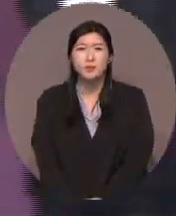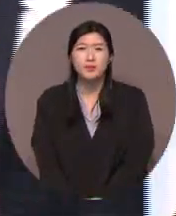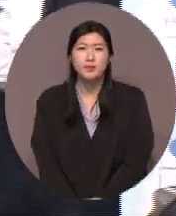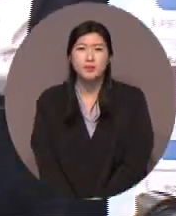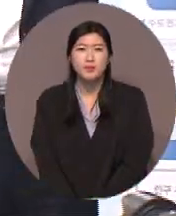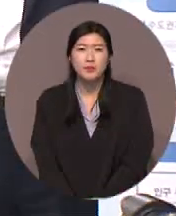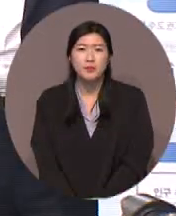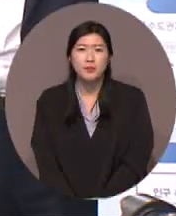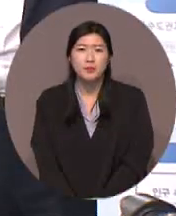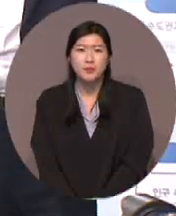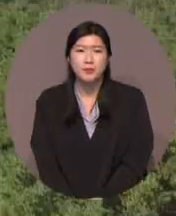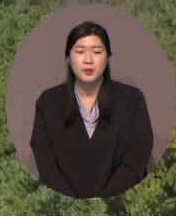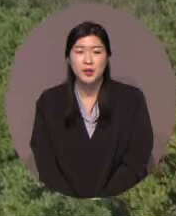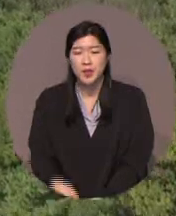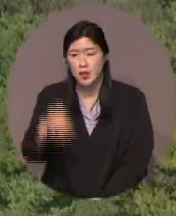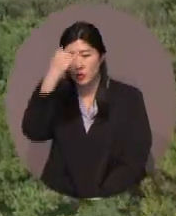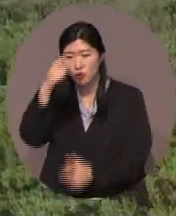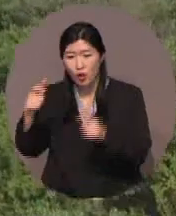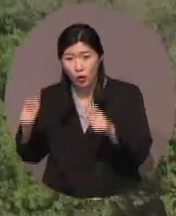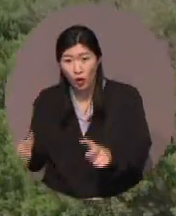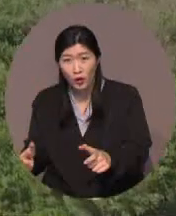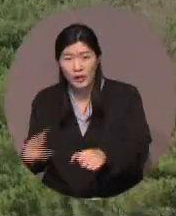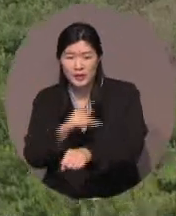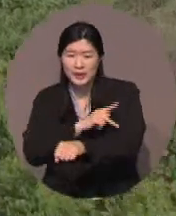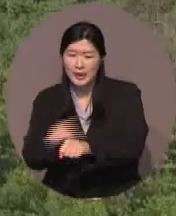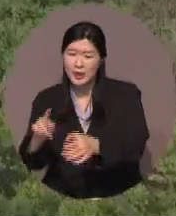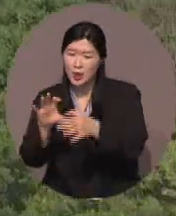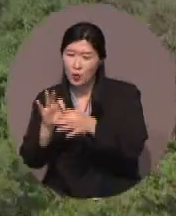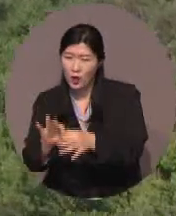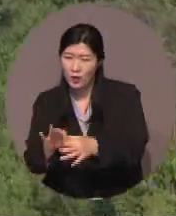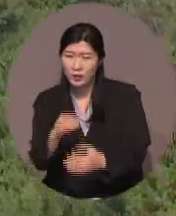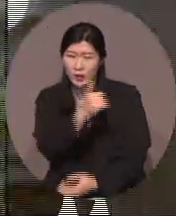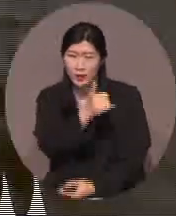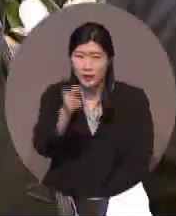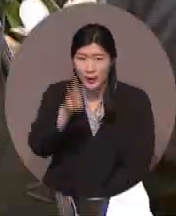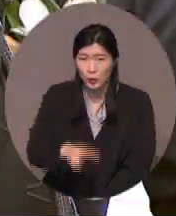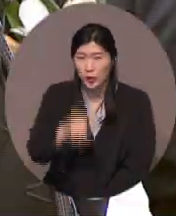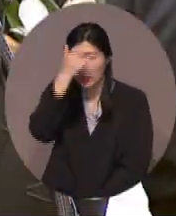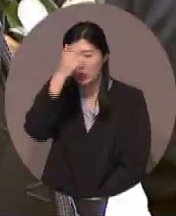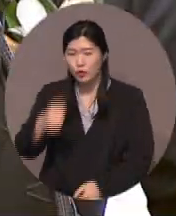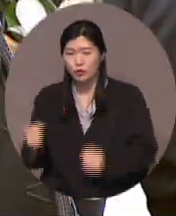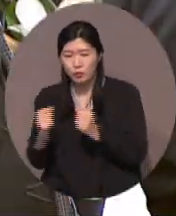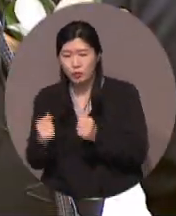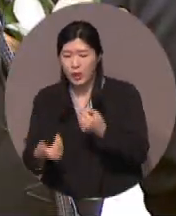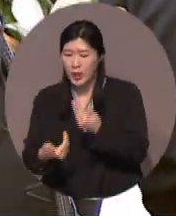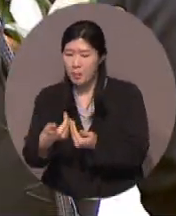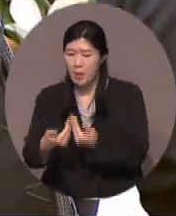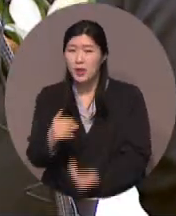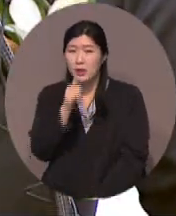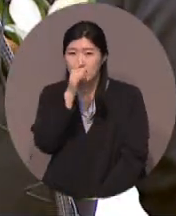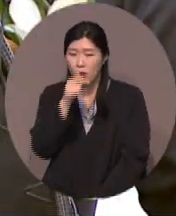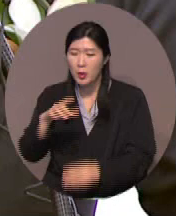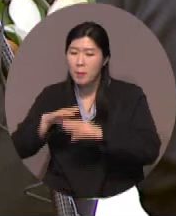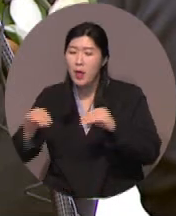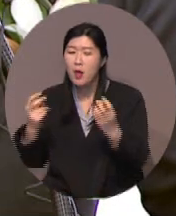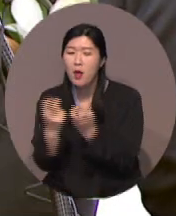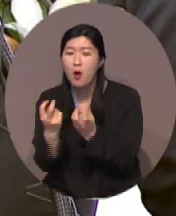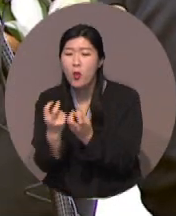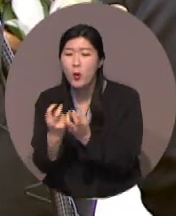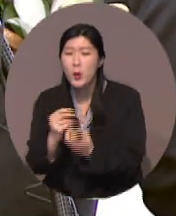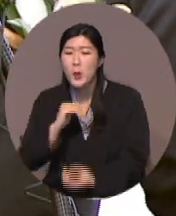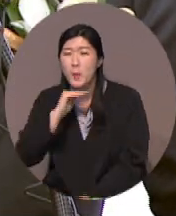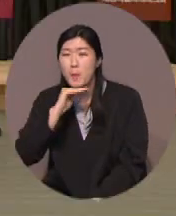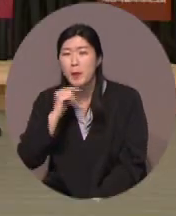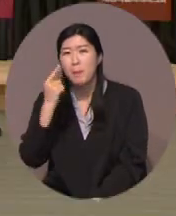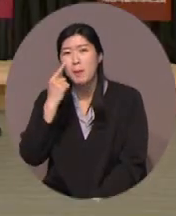무산됐습니다 충청권도 최근 KTX 세종역 설치 재추진을 놓고 세종과 충북이 갈등을 빚는 등 현안을 둘러싼